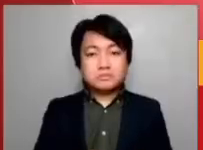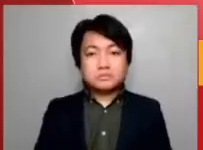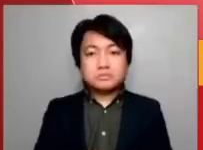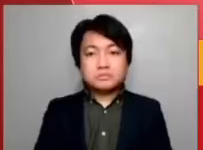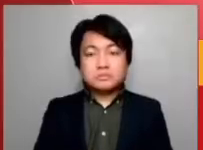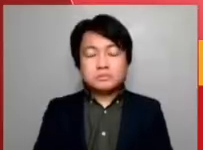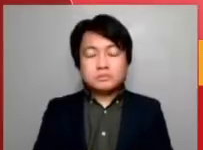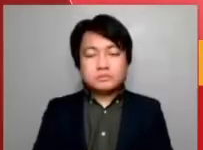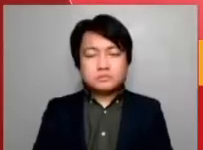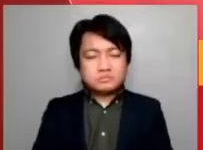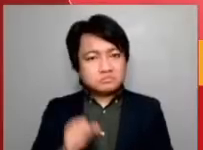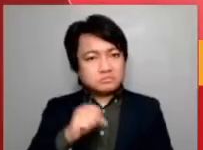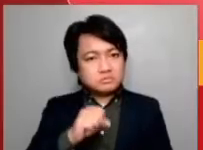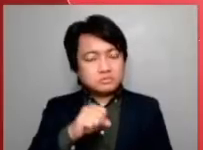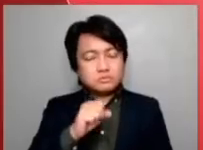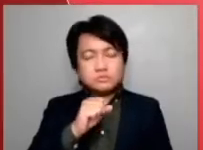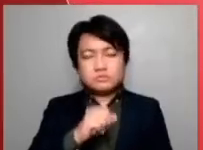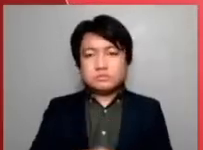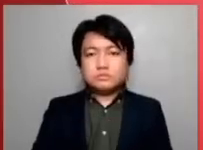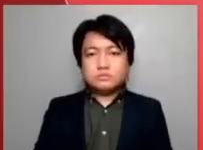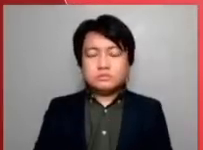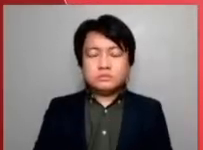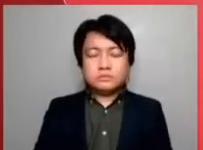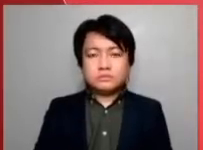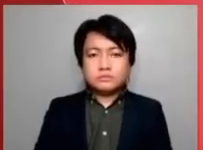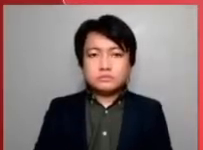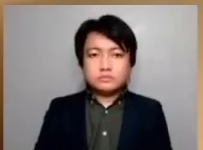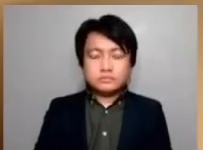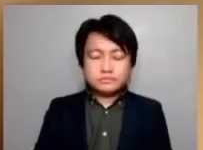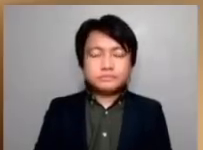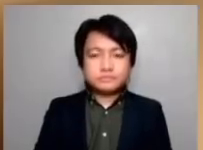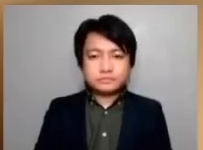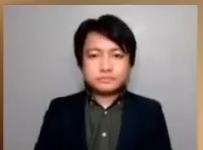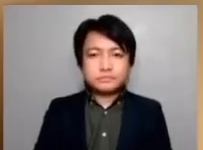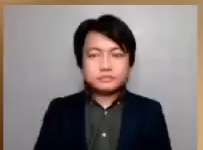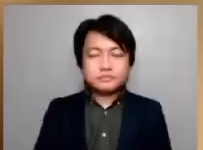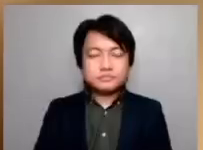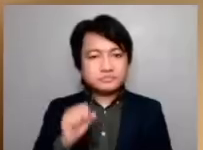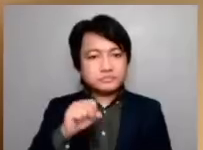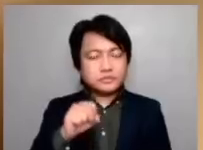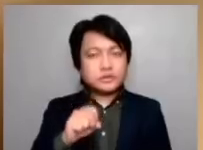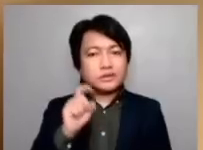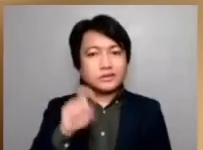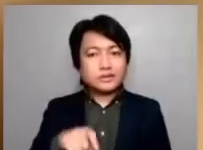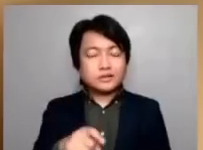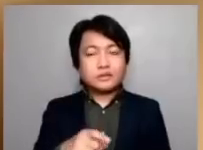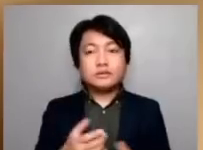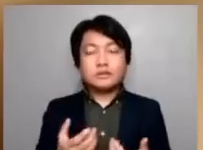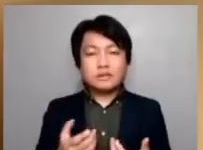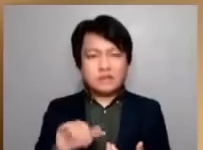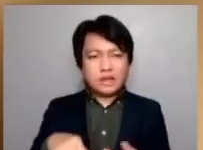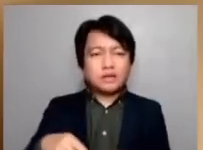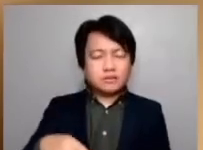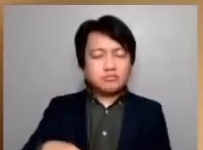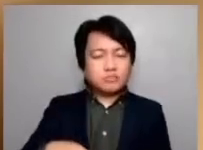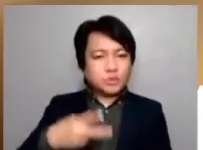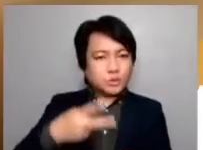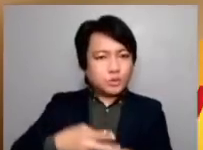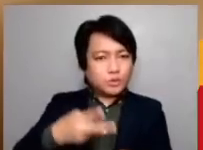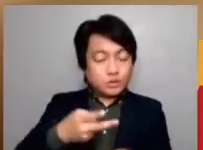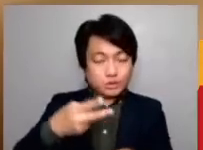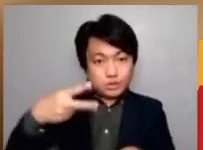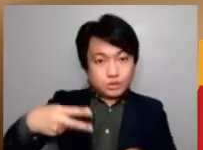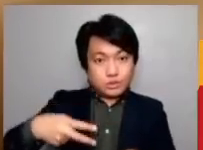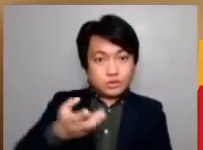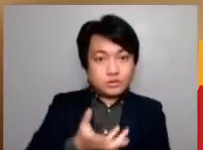ASEC? Oo, no. So isa uli yan, yung pangalawang scam, Igan, ano. Nagkaroon ng black market kung saan